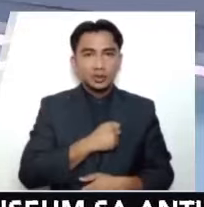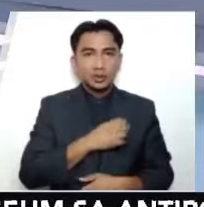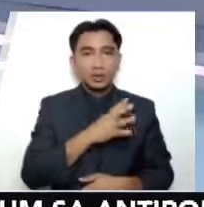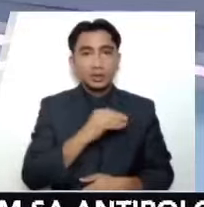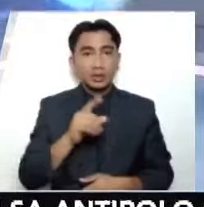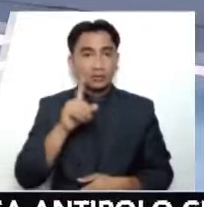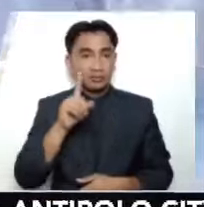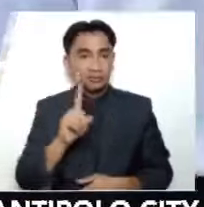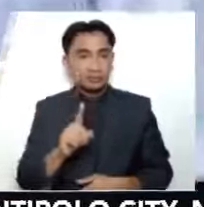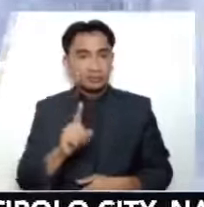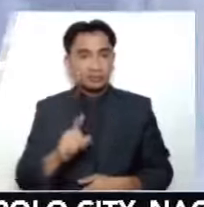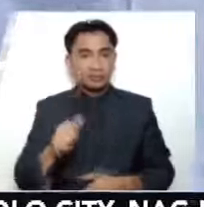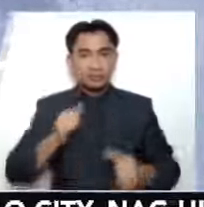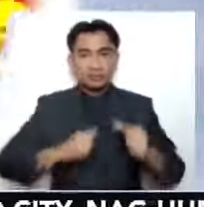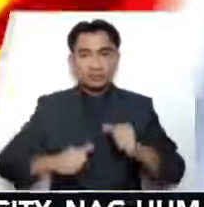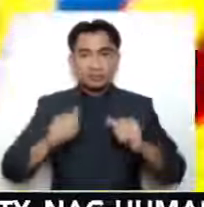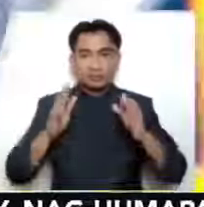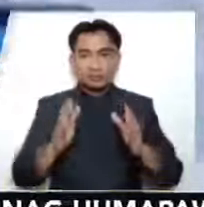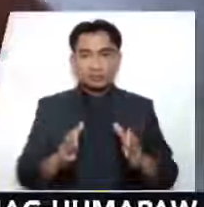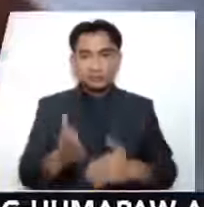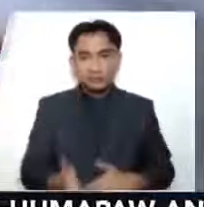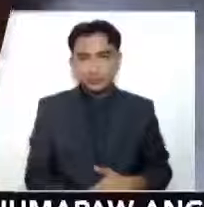report.